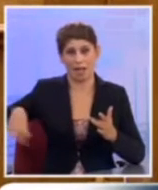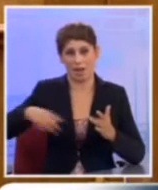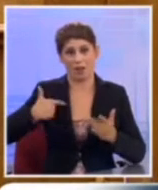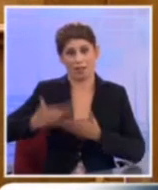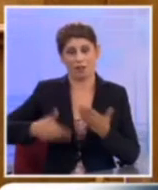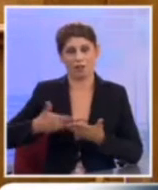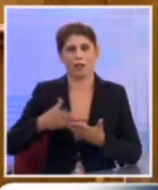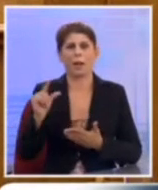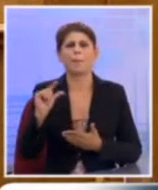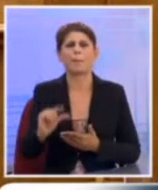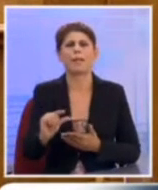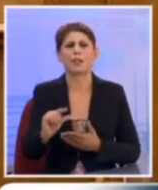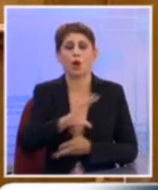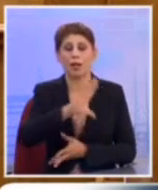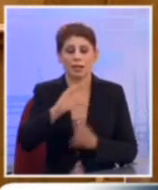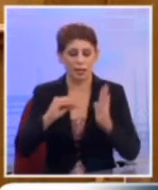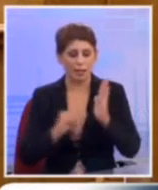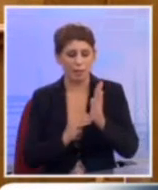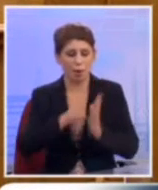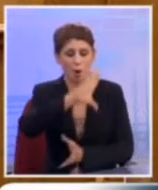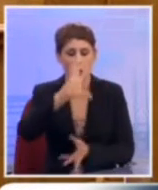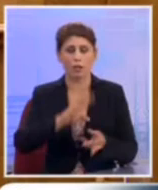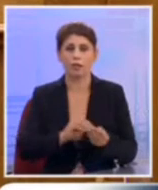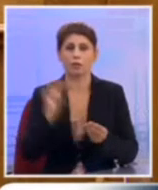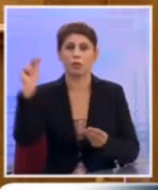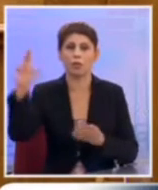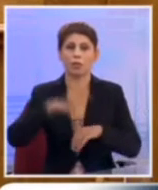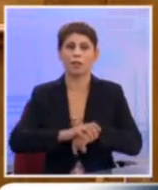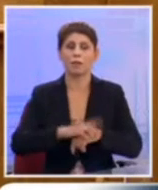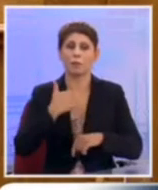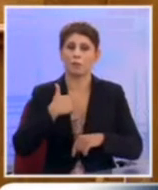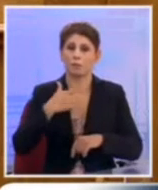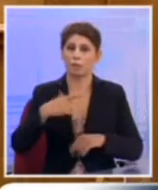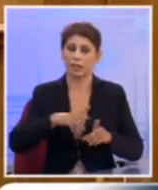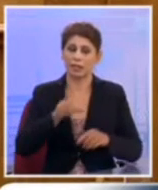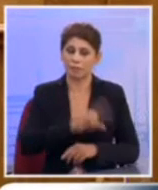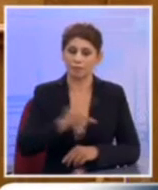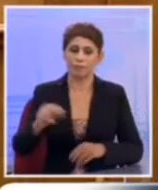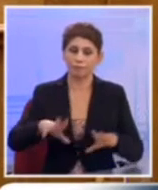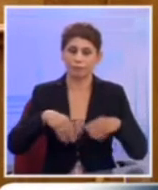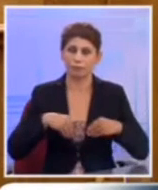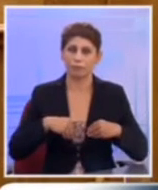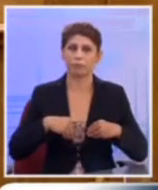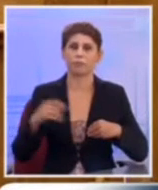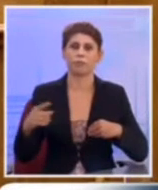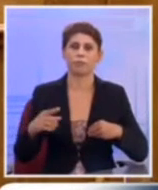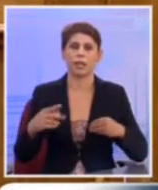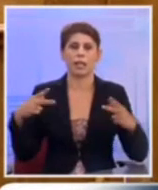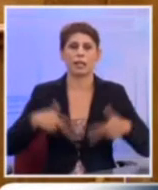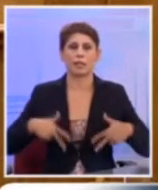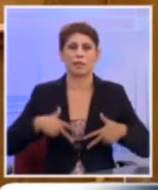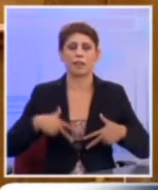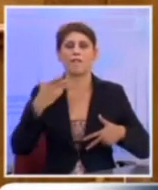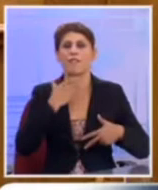είναι ένα μικρό υποσύνολο των δεσμεύσεων στις οποίες έχει συνομολογήσει και συναποδεχθεί η κυβέρνηση Σαμαρά και Βενιζέλου